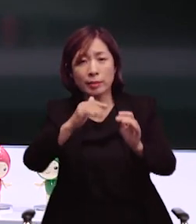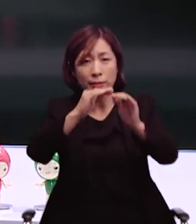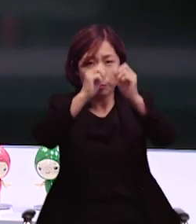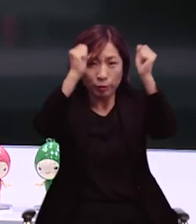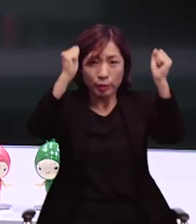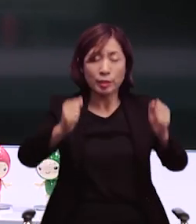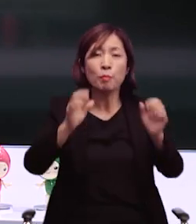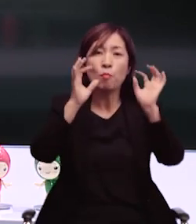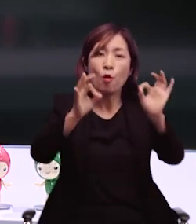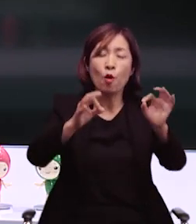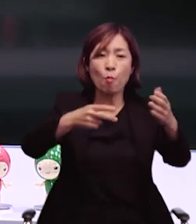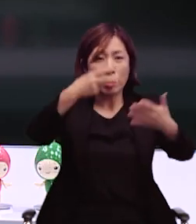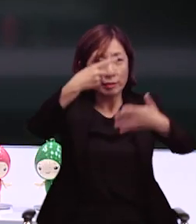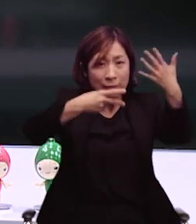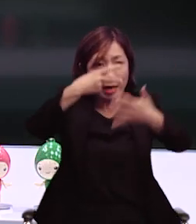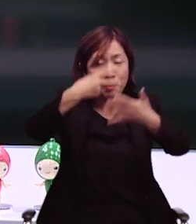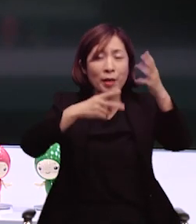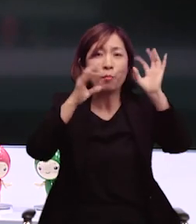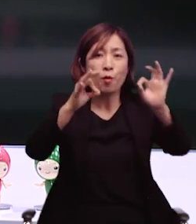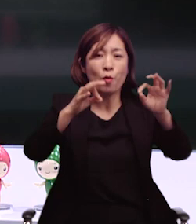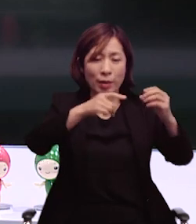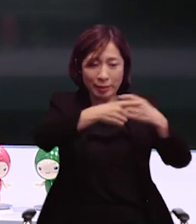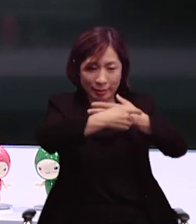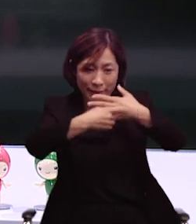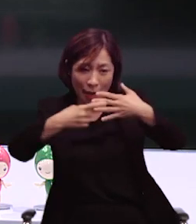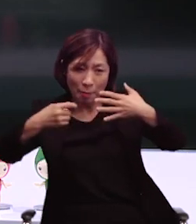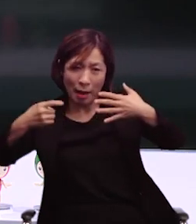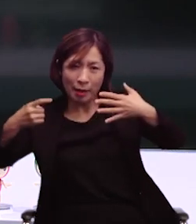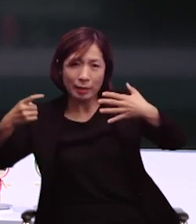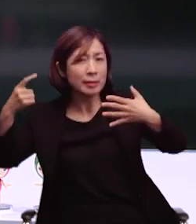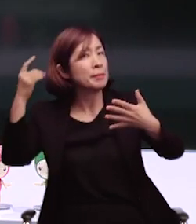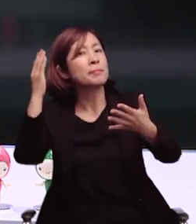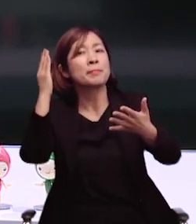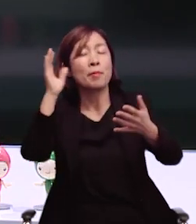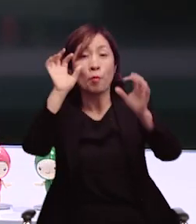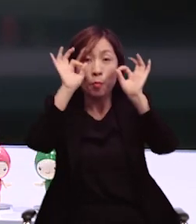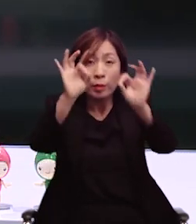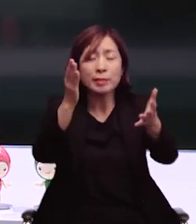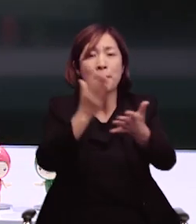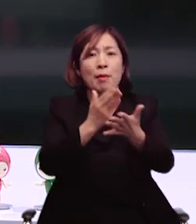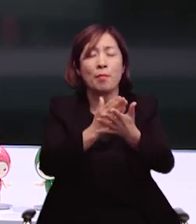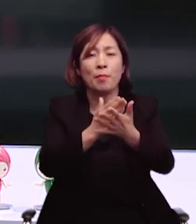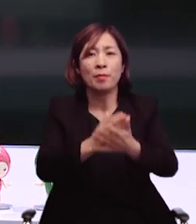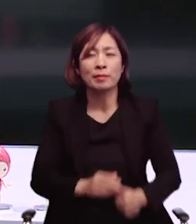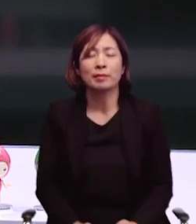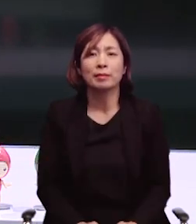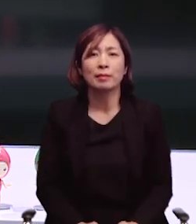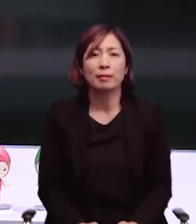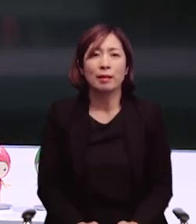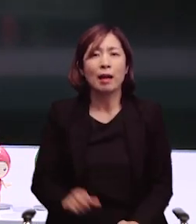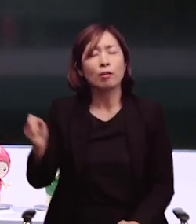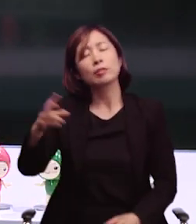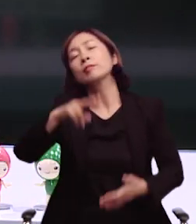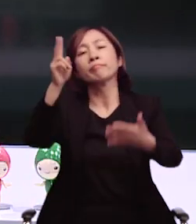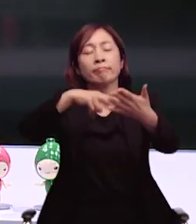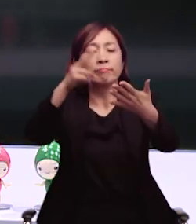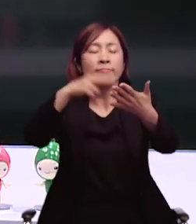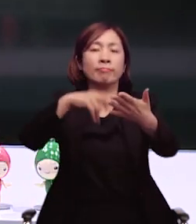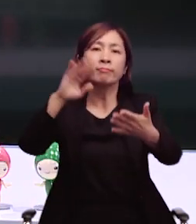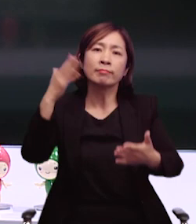모자 말을 보시면 자막 달지 말고 보세요 자막 달면 그냥 읽으시면